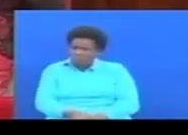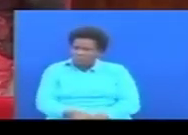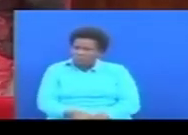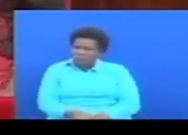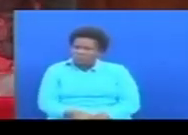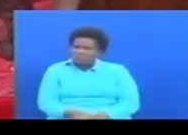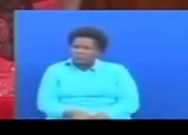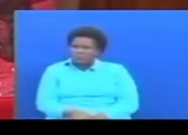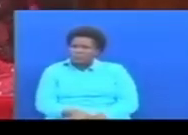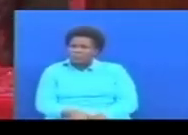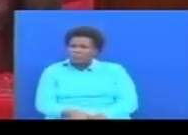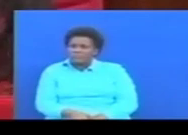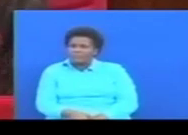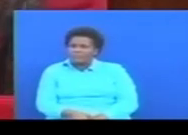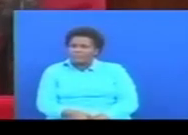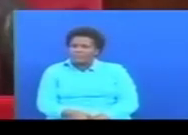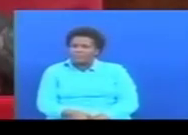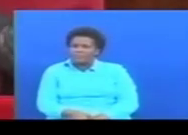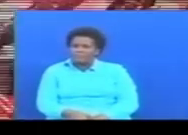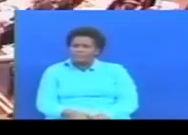moja.